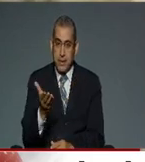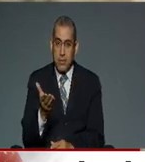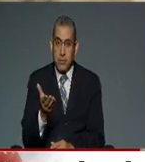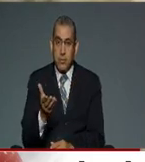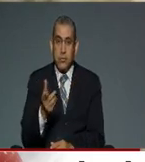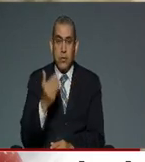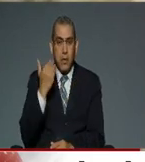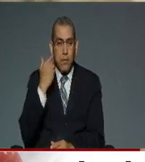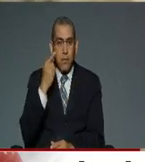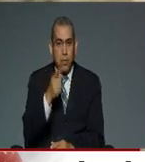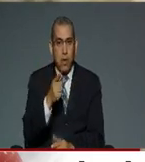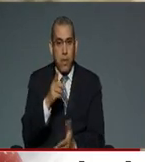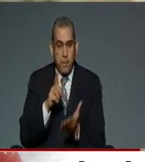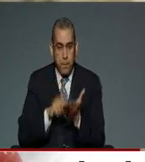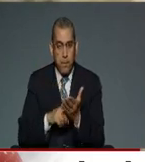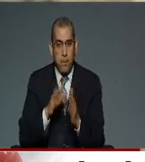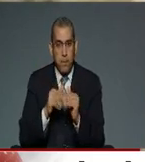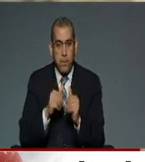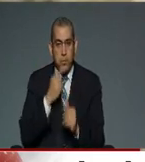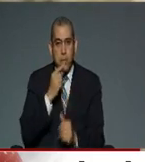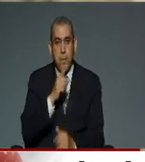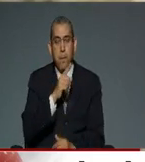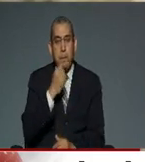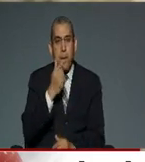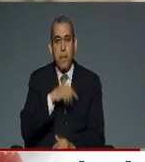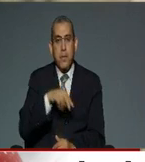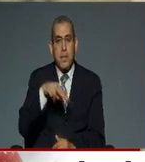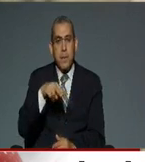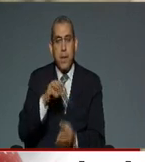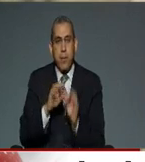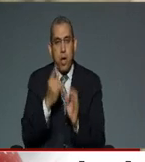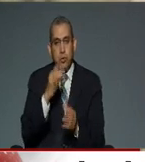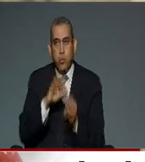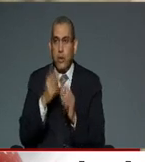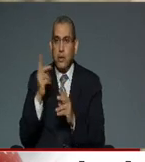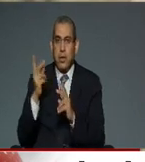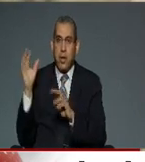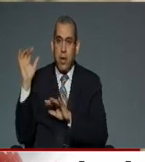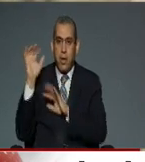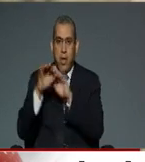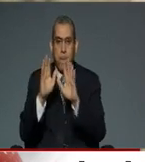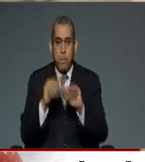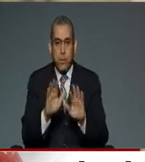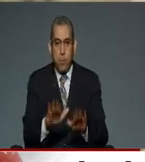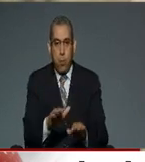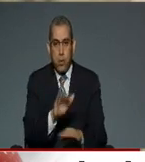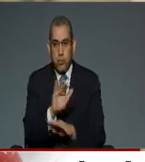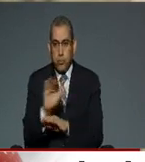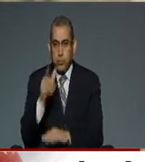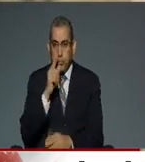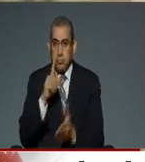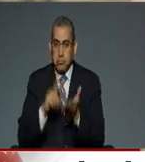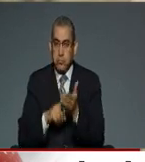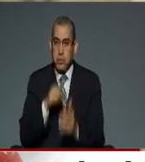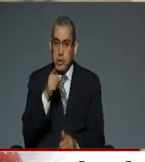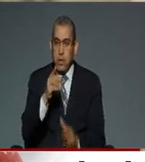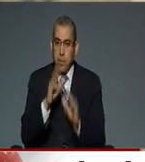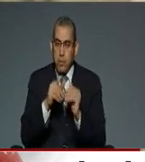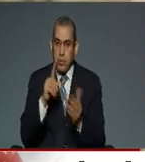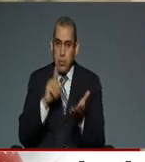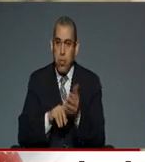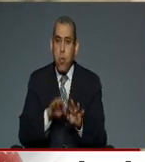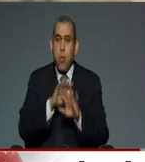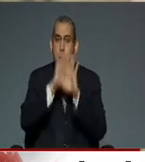ولديكم حوالي 9 مليون لاجئ في مصر. وبالطبع أنتم بالرغم من كل